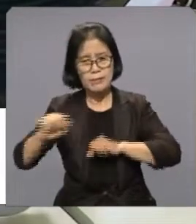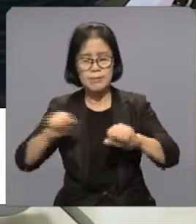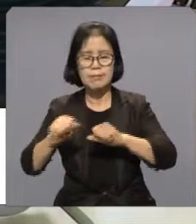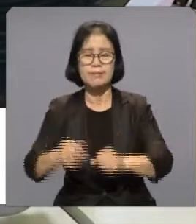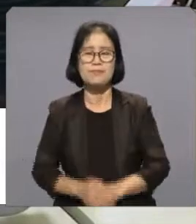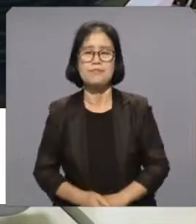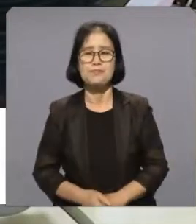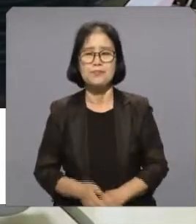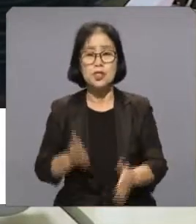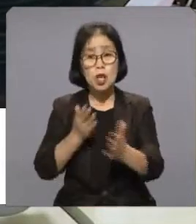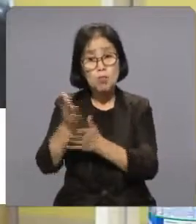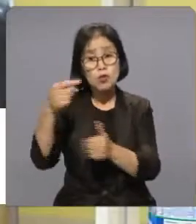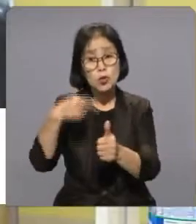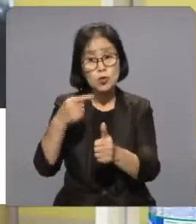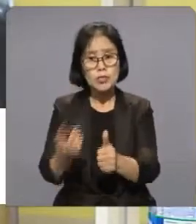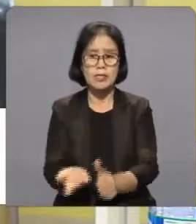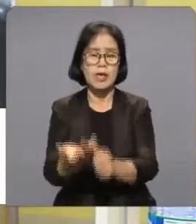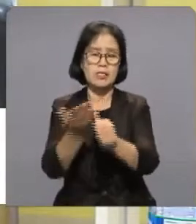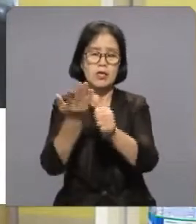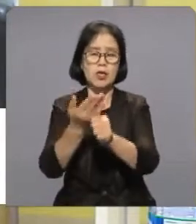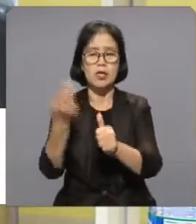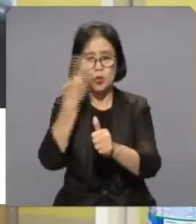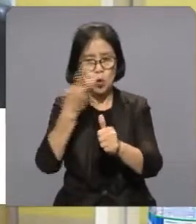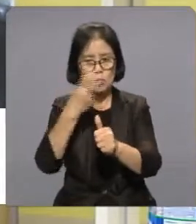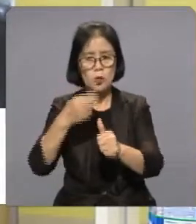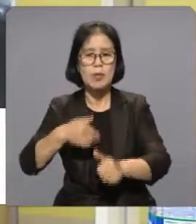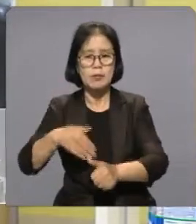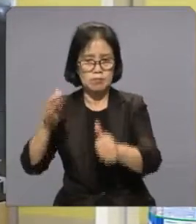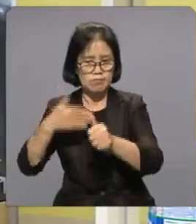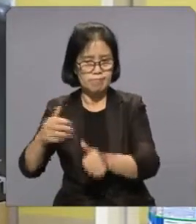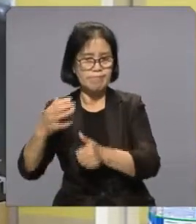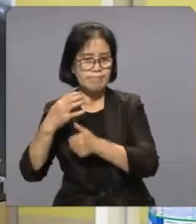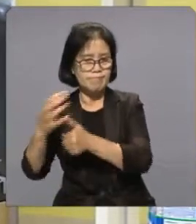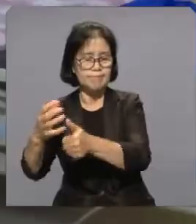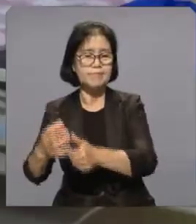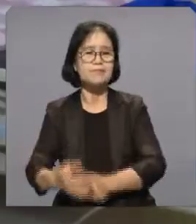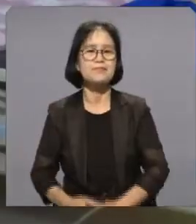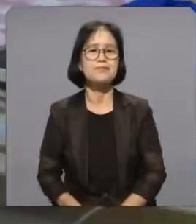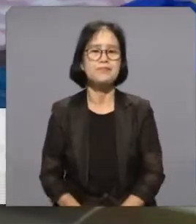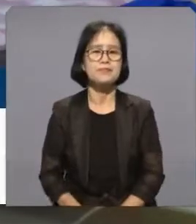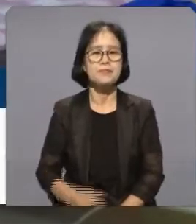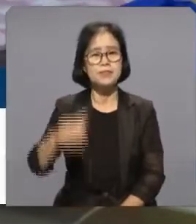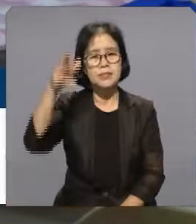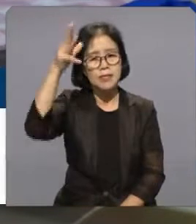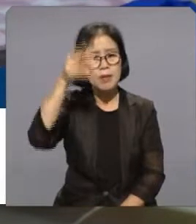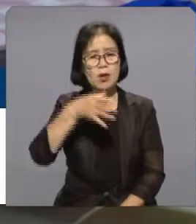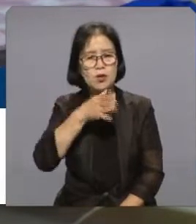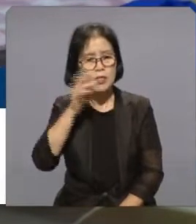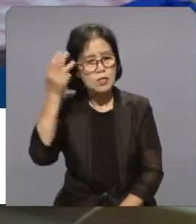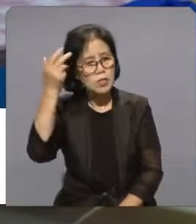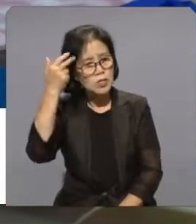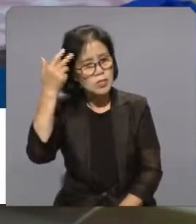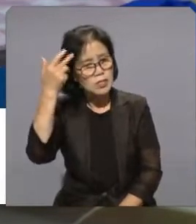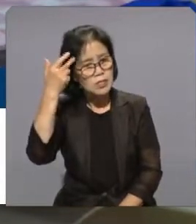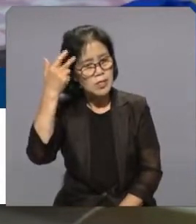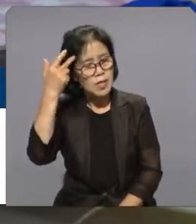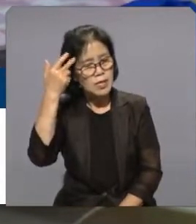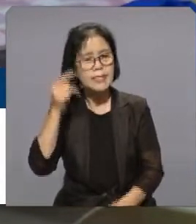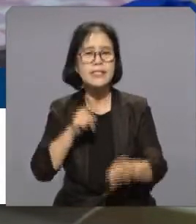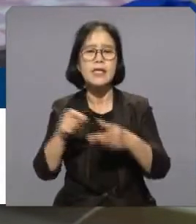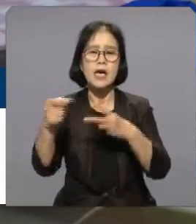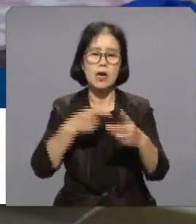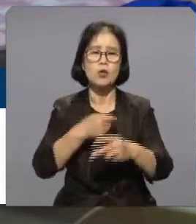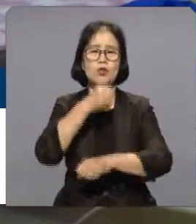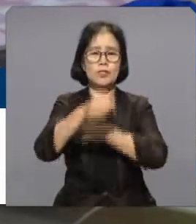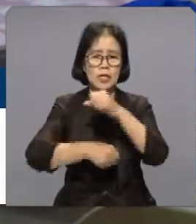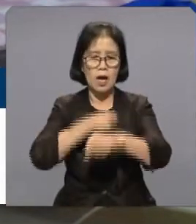휴머니투드 전문 교육자를 양성해 돌봄 현장에 적용한다는 겁니다. 치매 어르신의 정신 세계를 이해하고